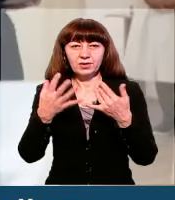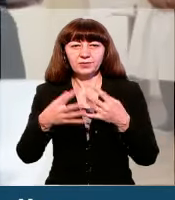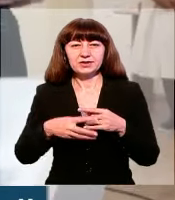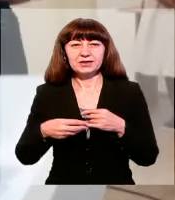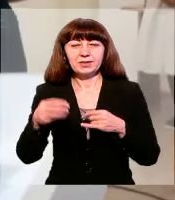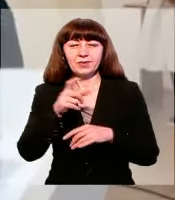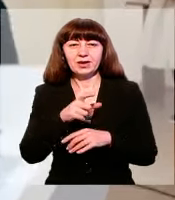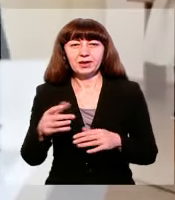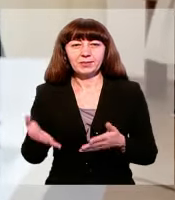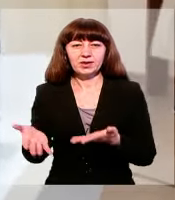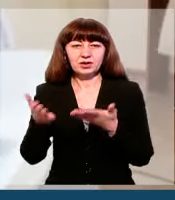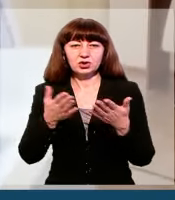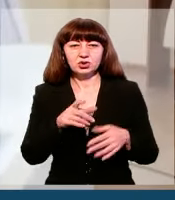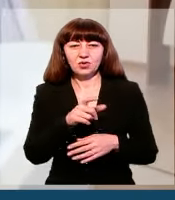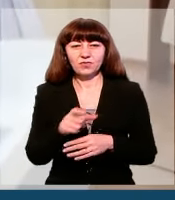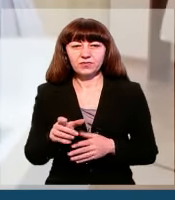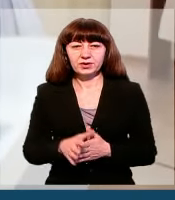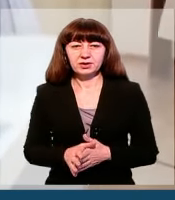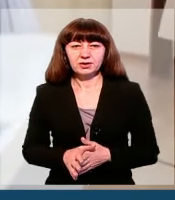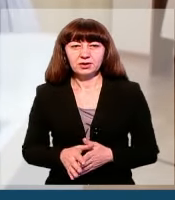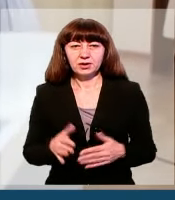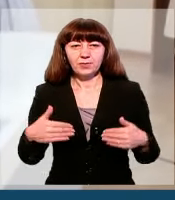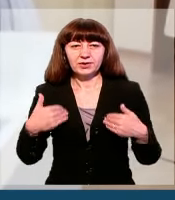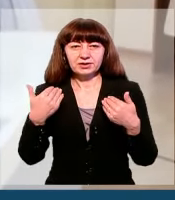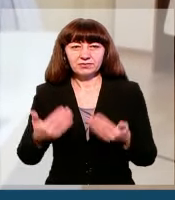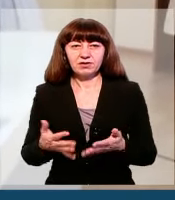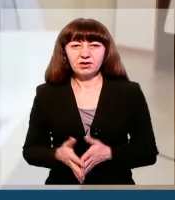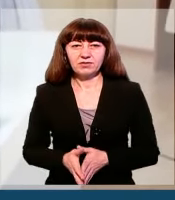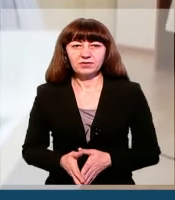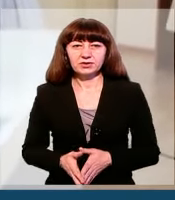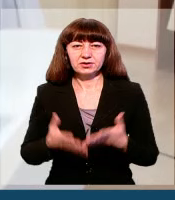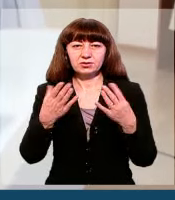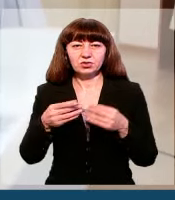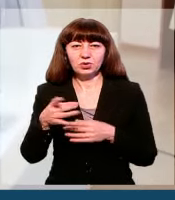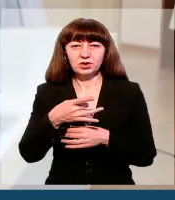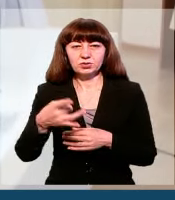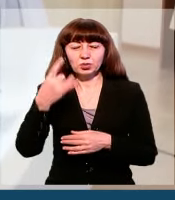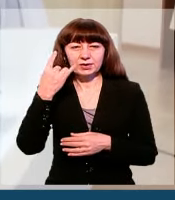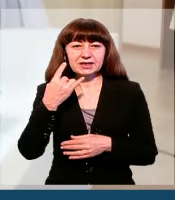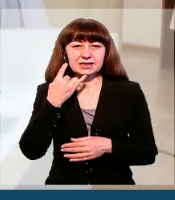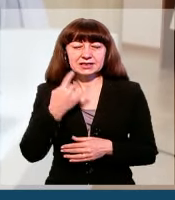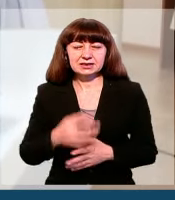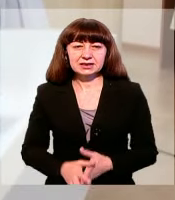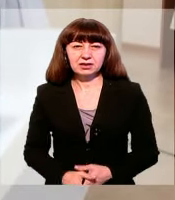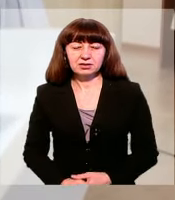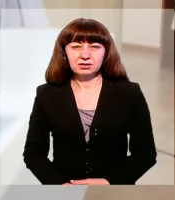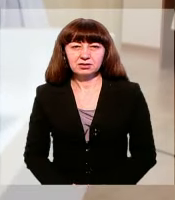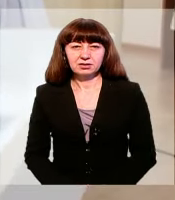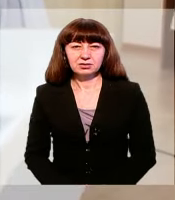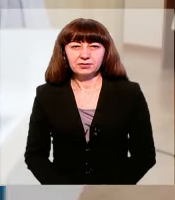уважаемые приглашенные, я поздравляю вас с Днем Республики